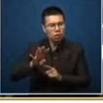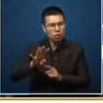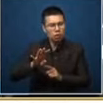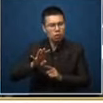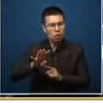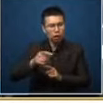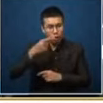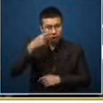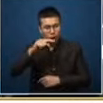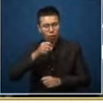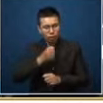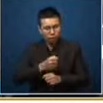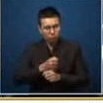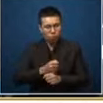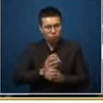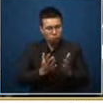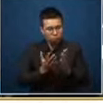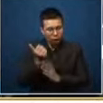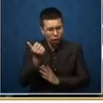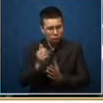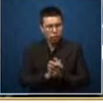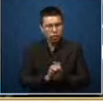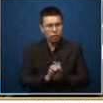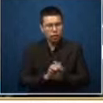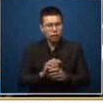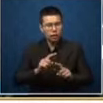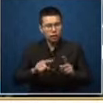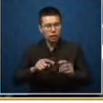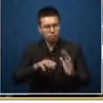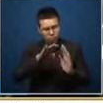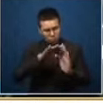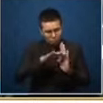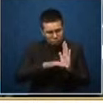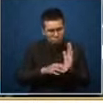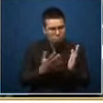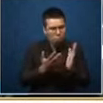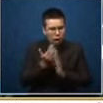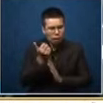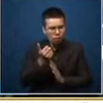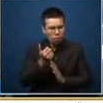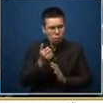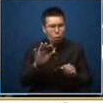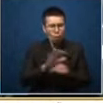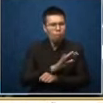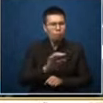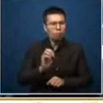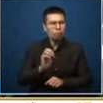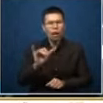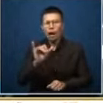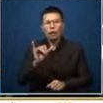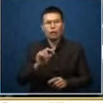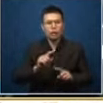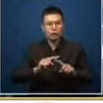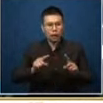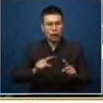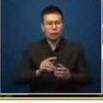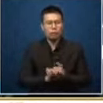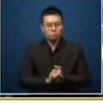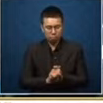านมาถึงแม้ว่าจะผมคิดว่าไม่ได้ผ่านทั้งหมดนะแต่ว่าก็ในเรื่องหลักๆเนี่ยเราได้รับแล้